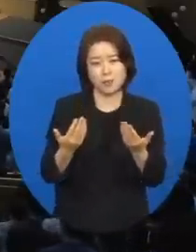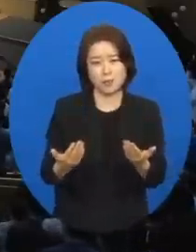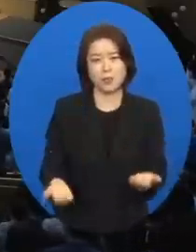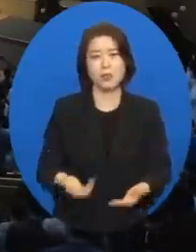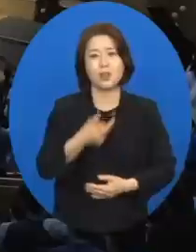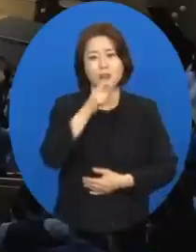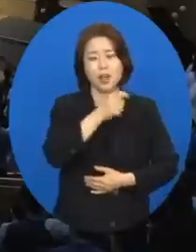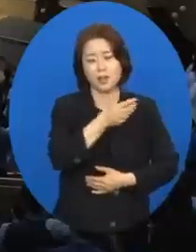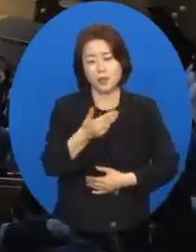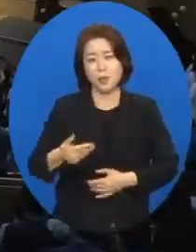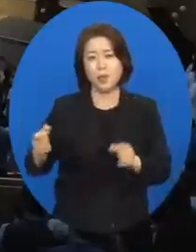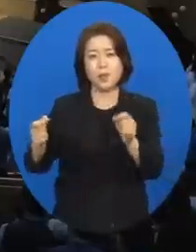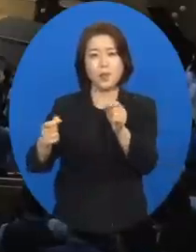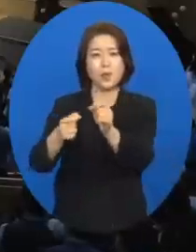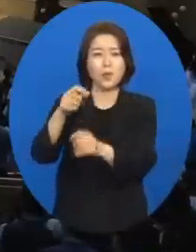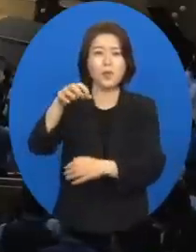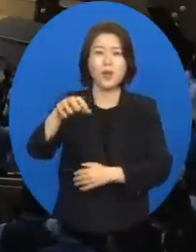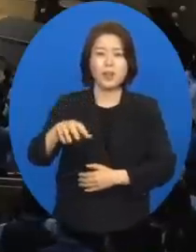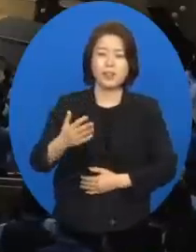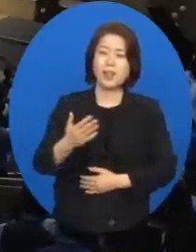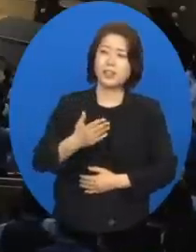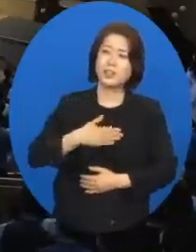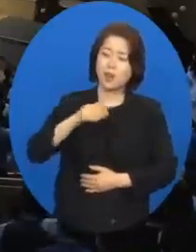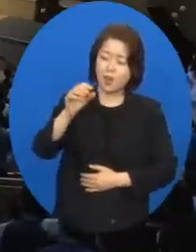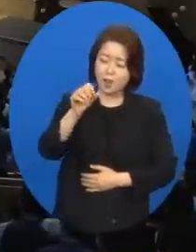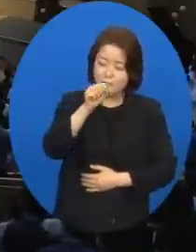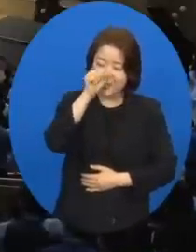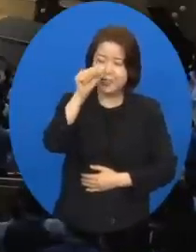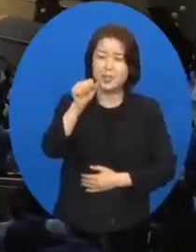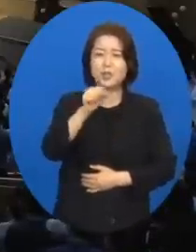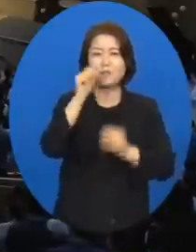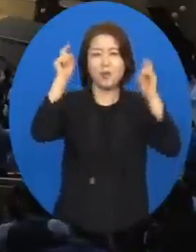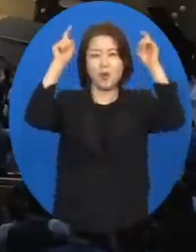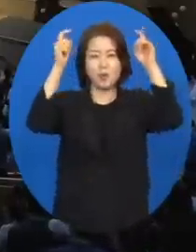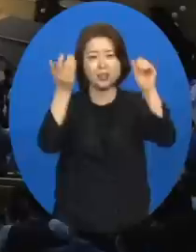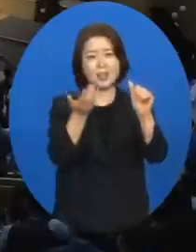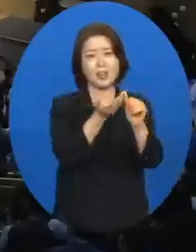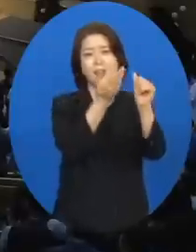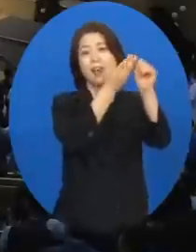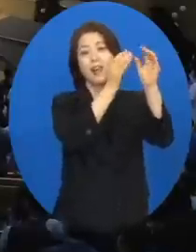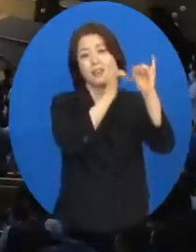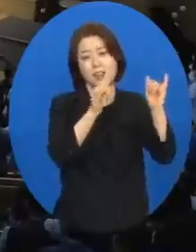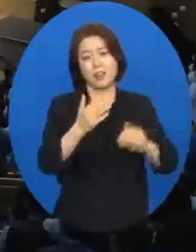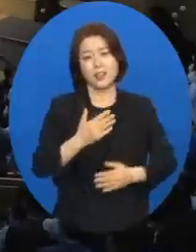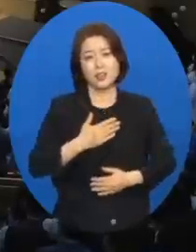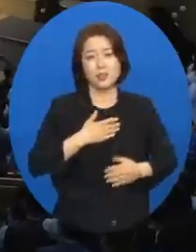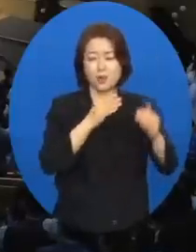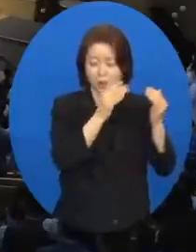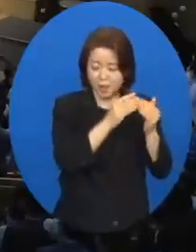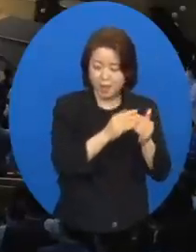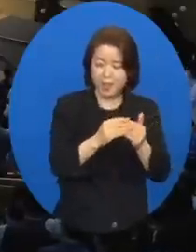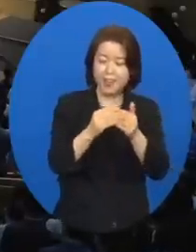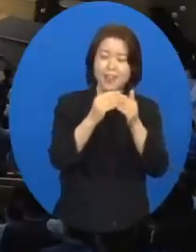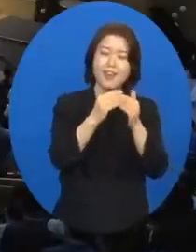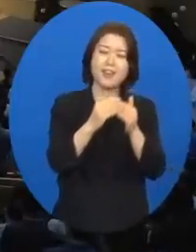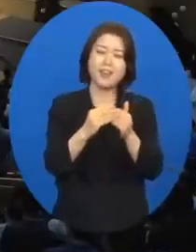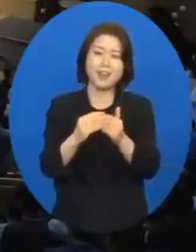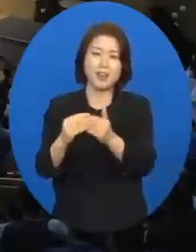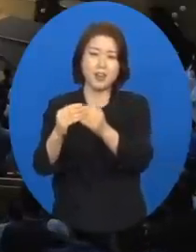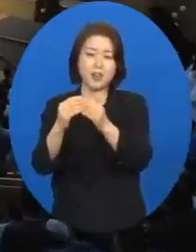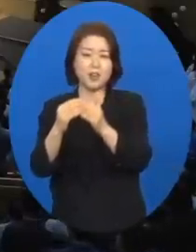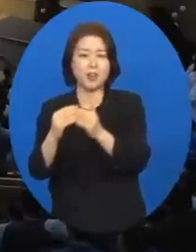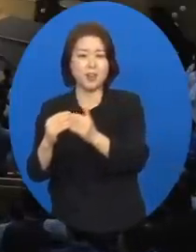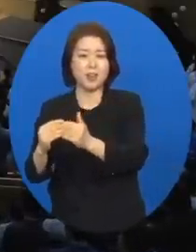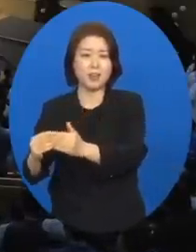실만한 물가로 내 선하신 목자 날 인도해.